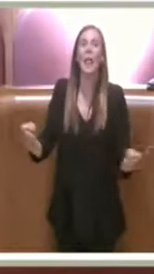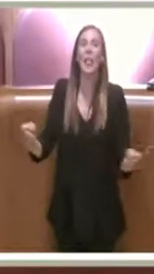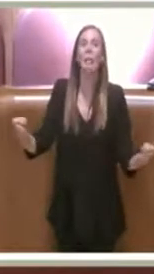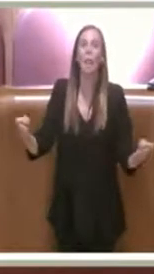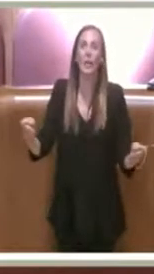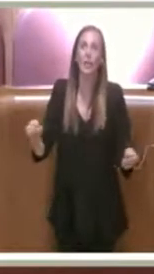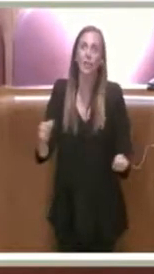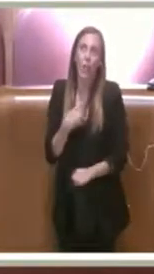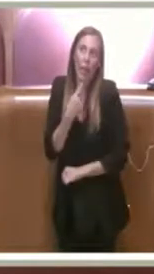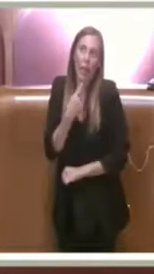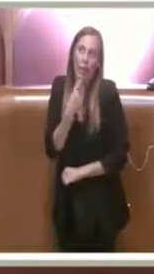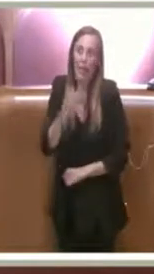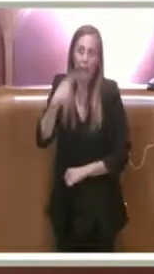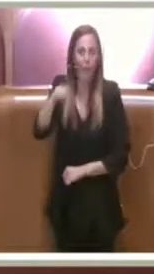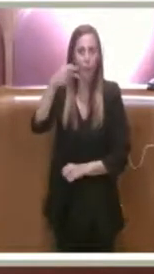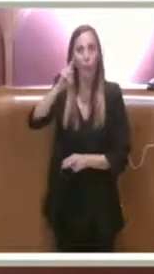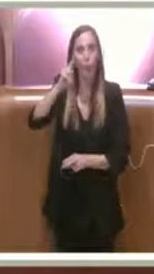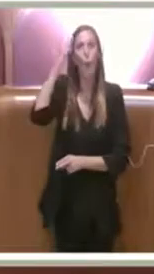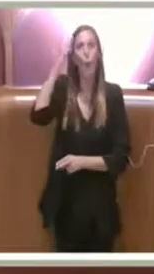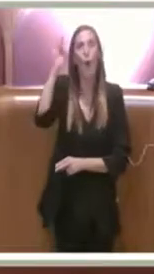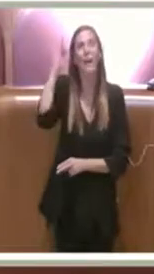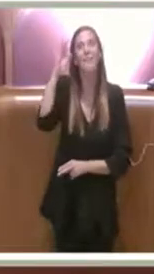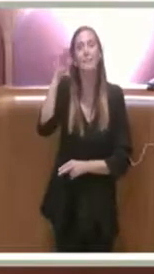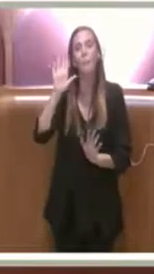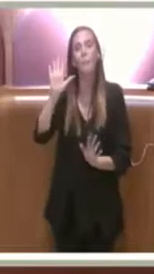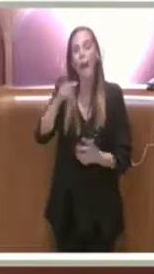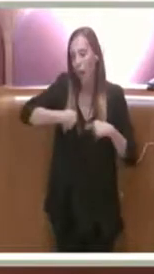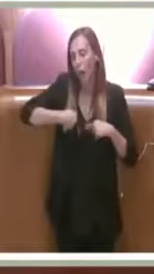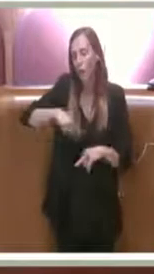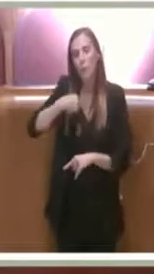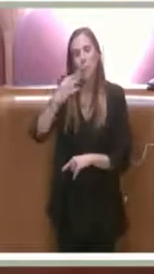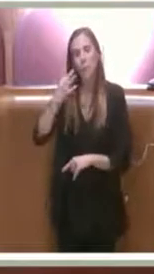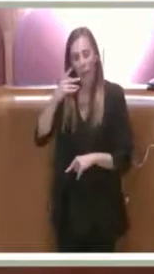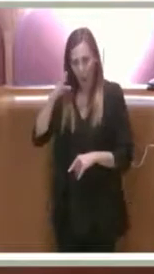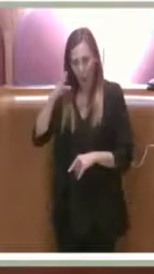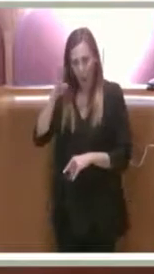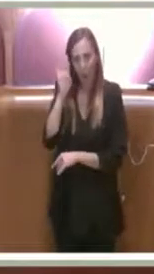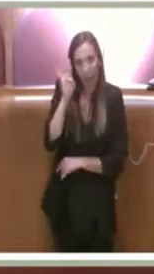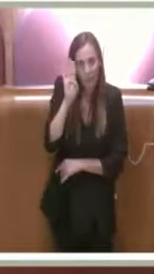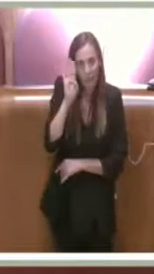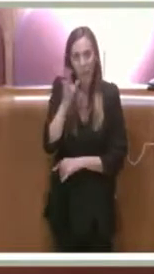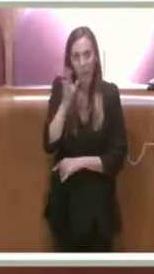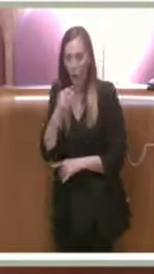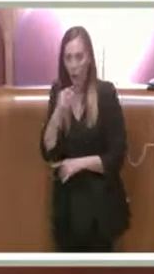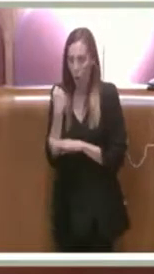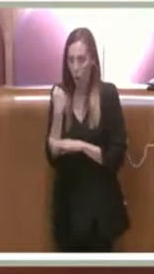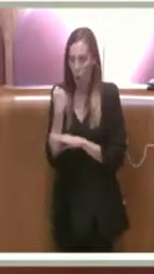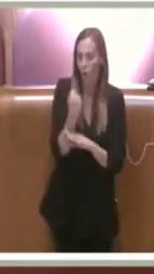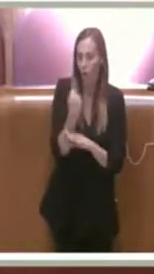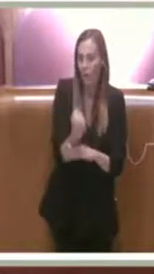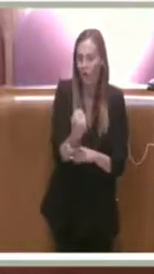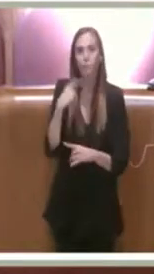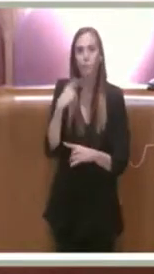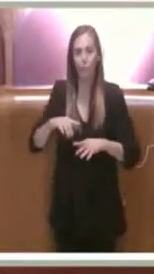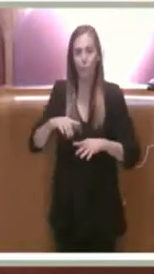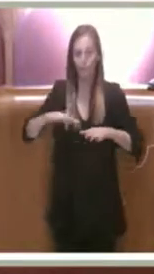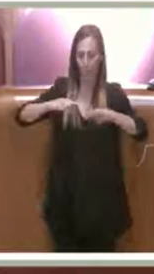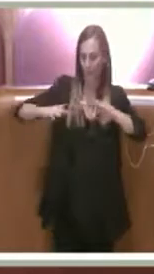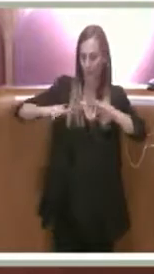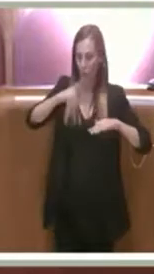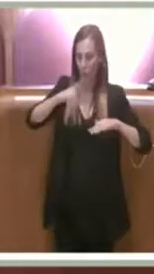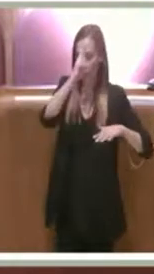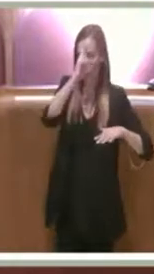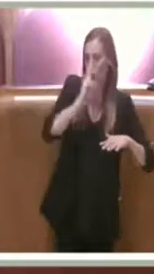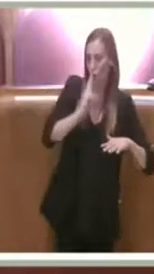dicevo prima, di efficientamento. Ma siamo sempre stati attenti a mantenere e in alcuni casi a rafforzare questo bilanciamento di ruoli